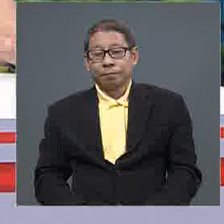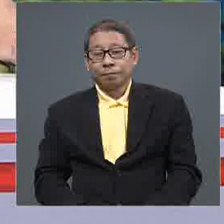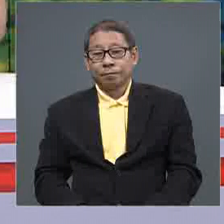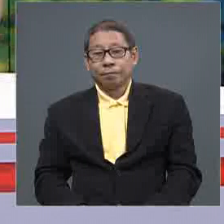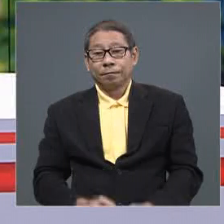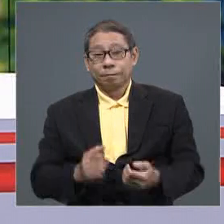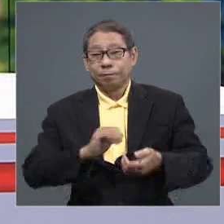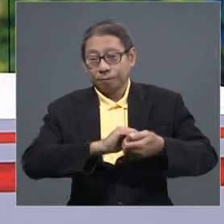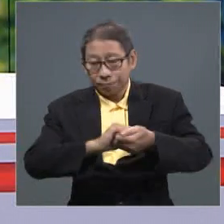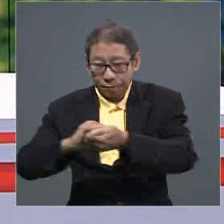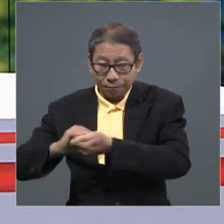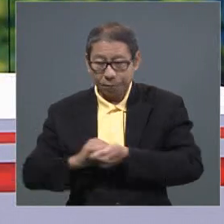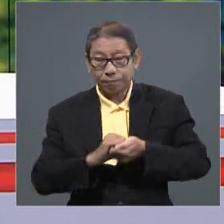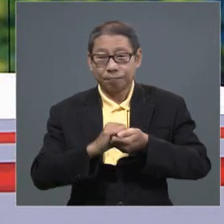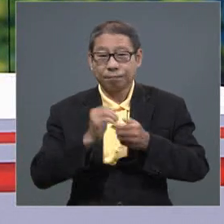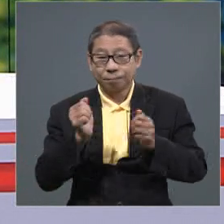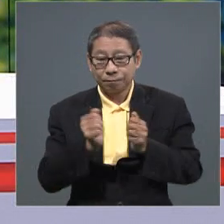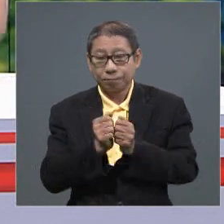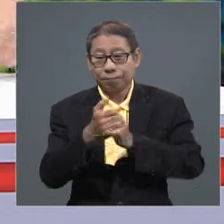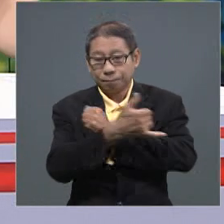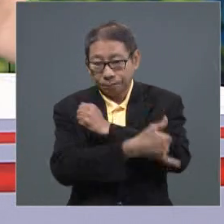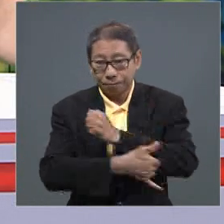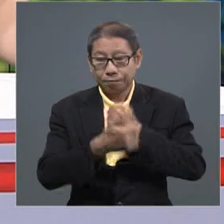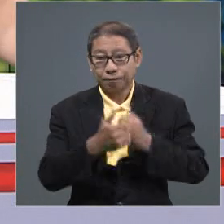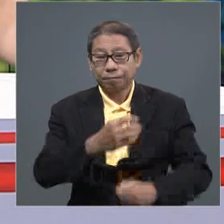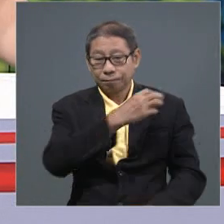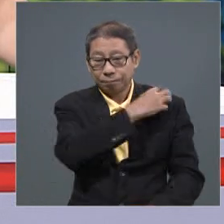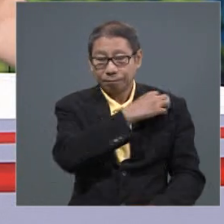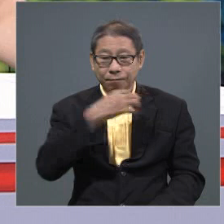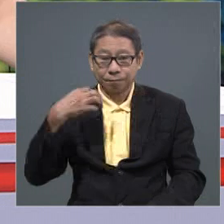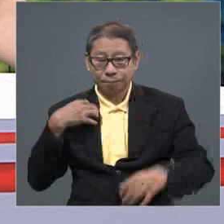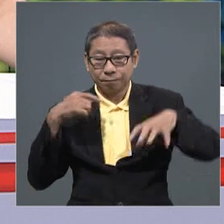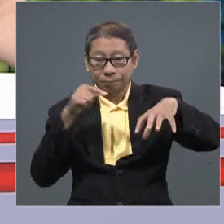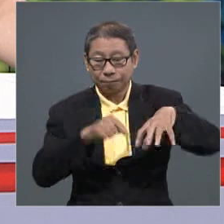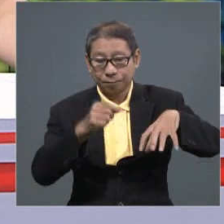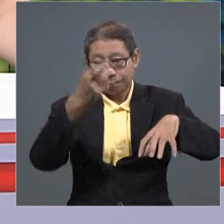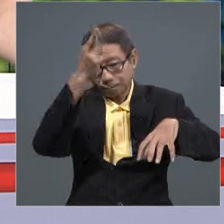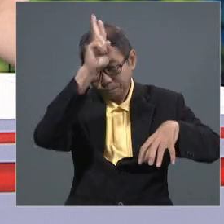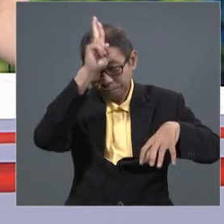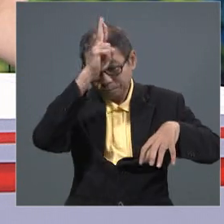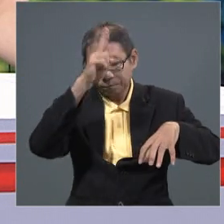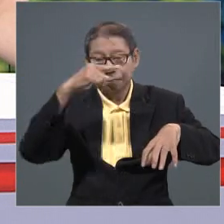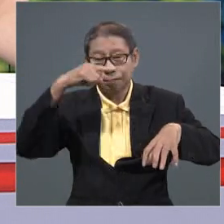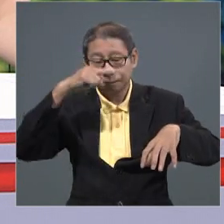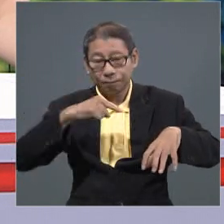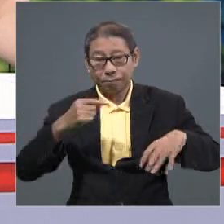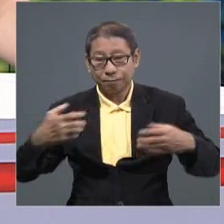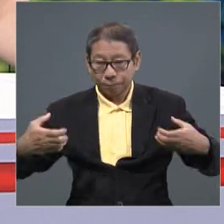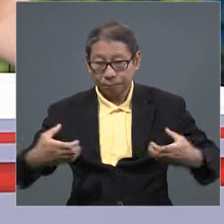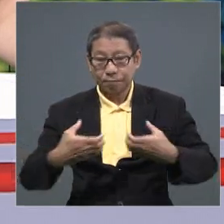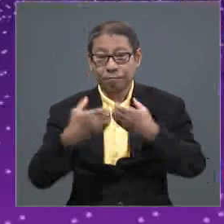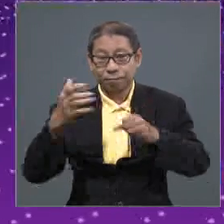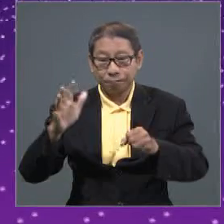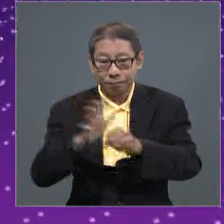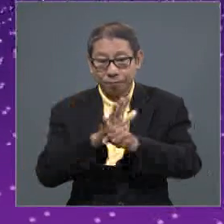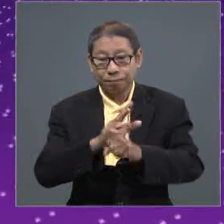ยังอยู่ที่เรื่องความสัมพันธ์ระหว่างประเทศนะครับคุณผู้ชมทางด้านสถานเอกอัครราชทูตเปรูประจำประเทศไทยเขาจัดงานเฉลิมฉลองในโอกาส